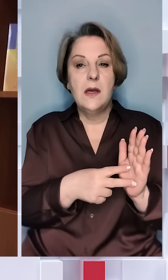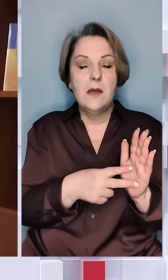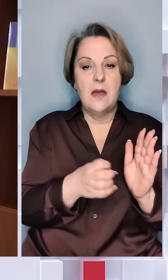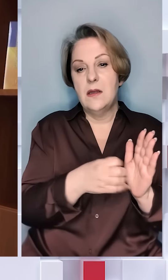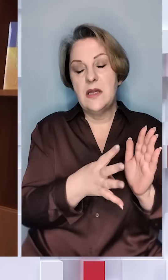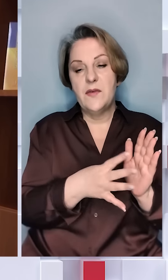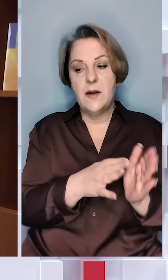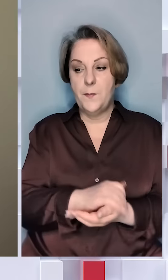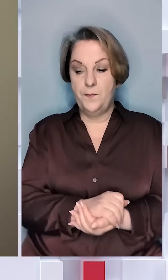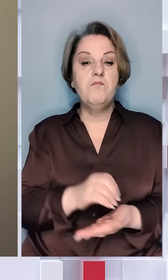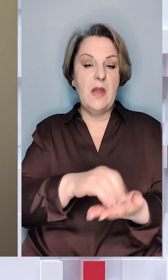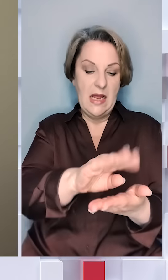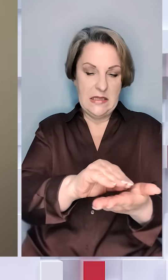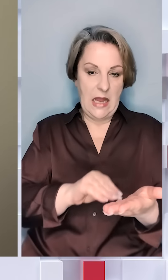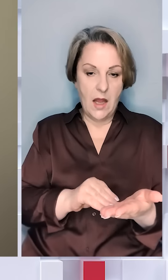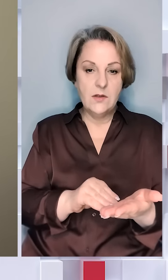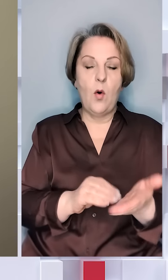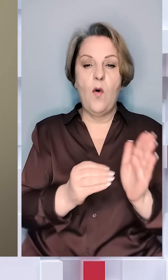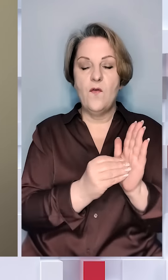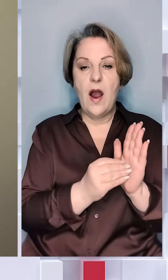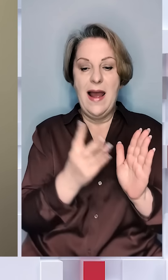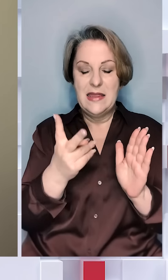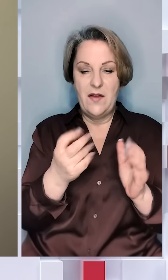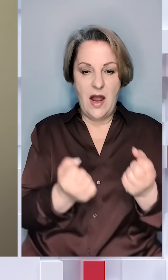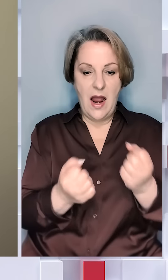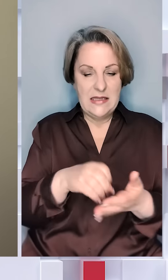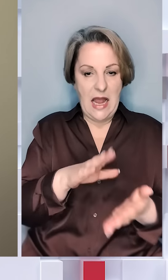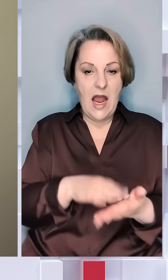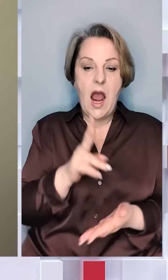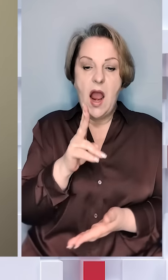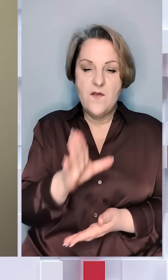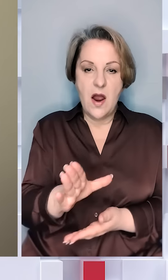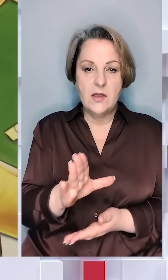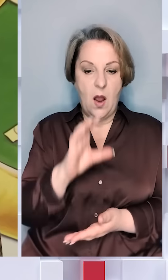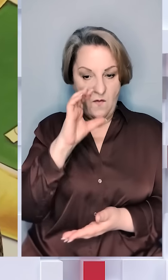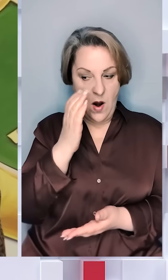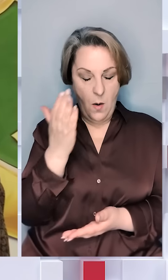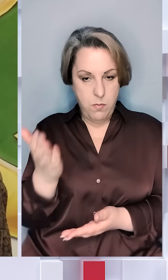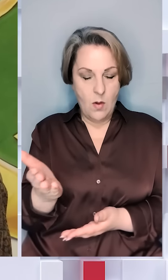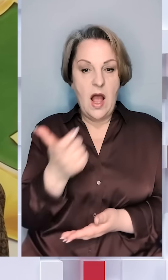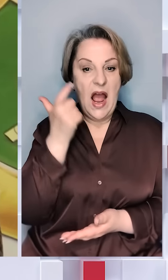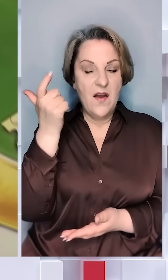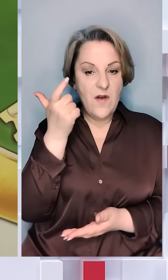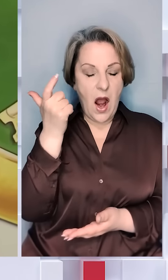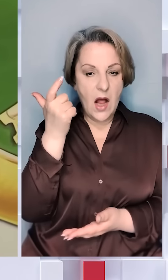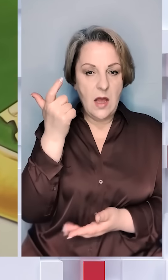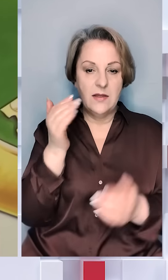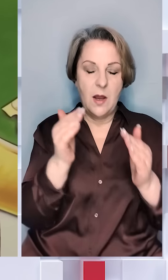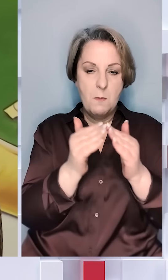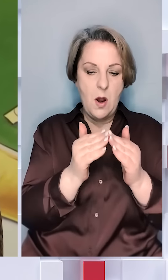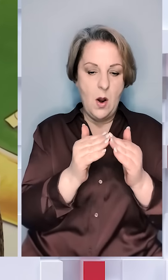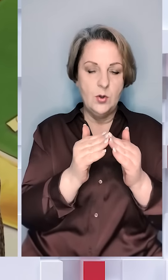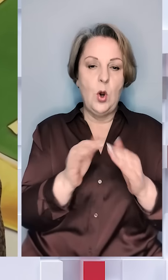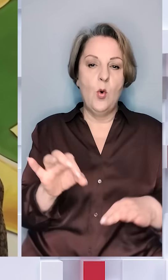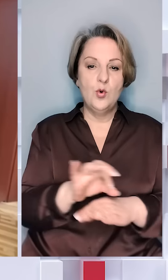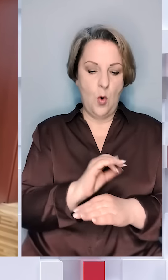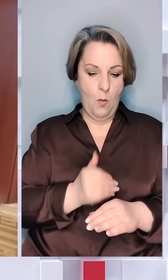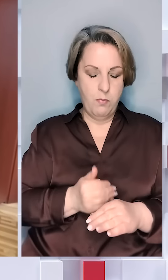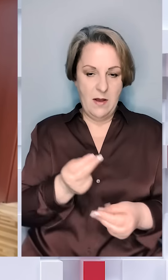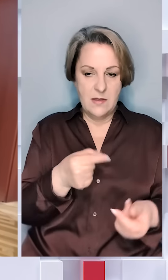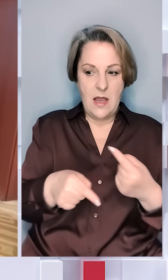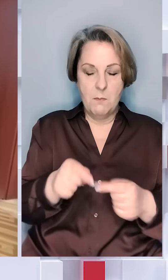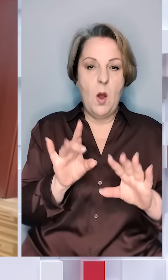2017 та 2019. У декларації вказані два авто та задекларована квартира у Болгарії. Власник майна – чоловік, він – приватний